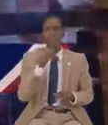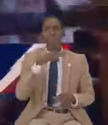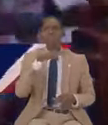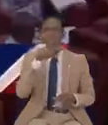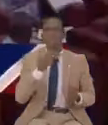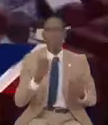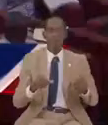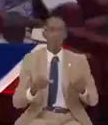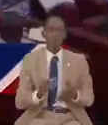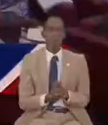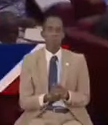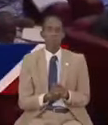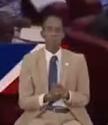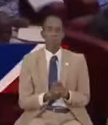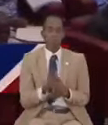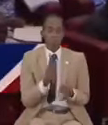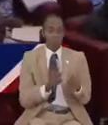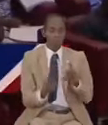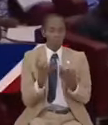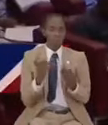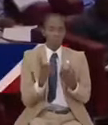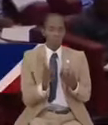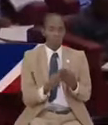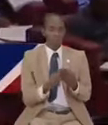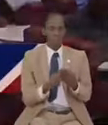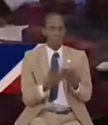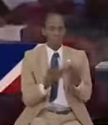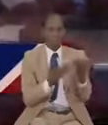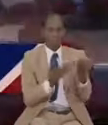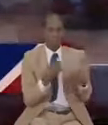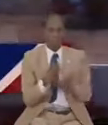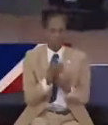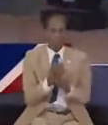pas collectibles ils veulent Daniel